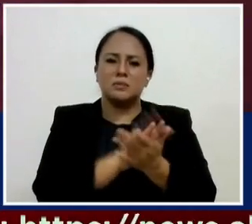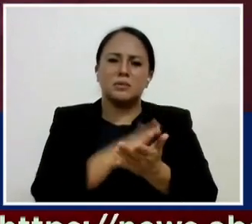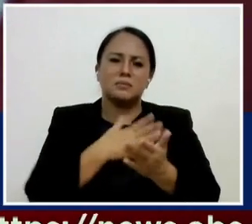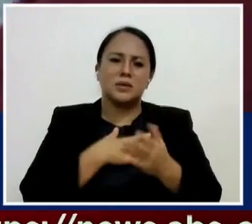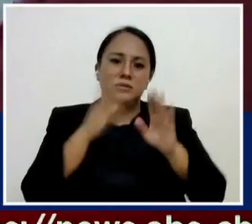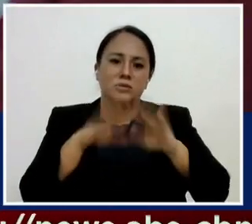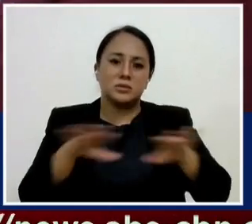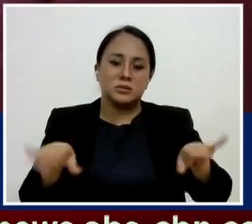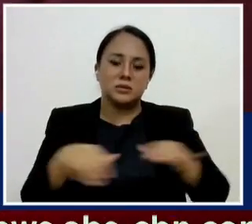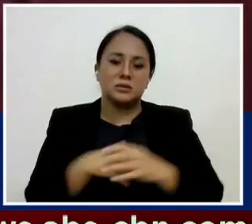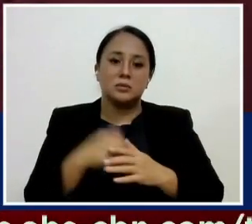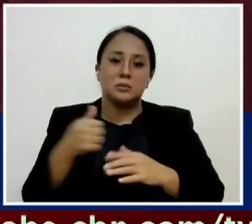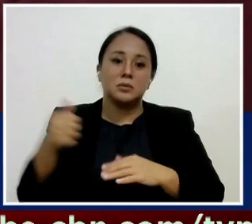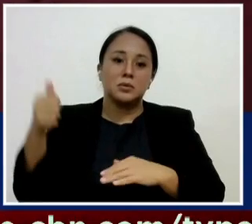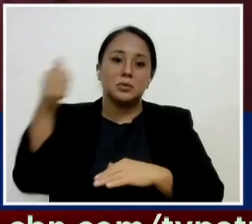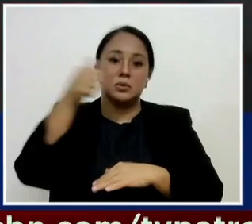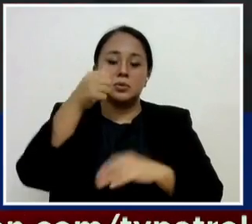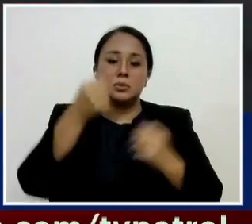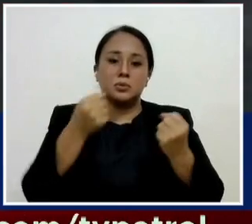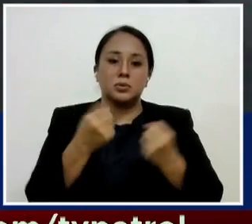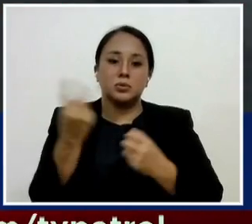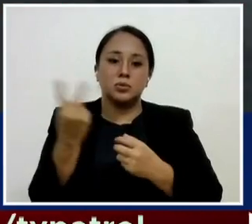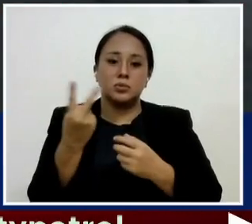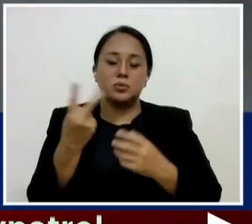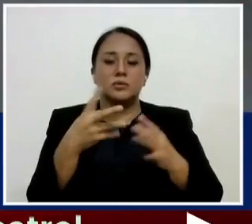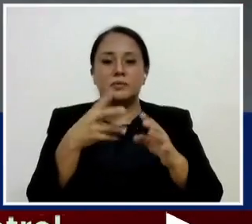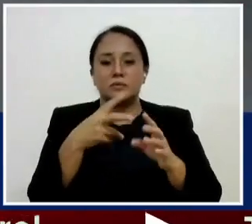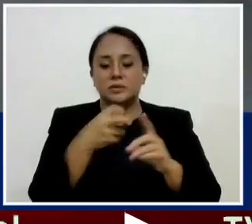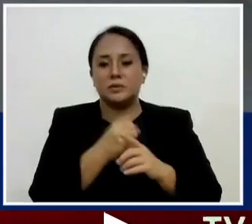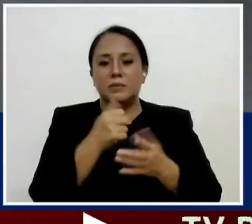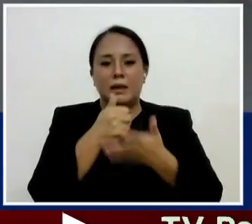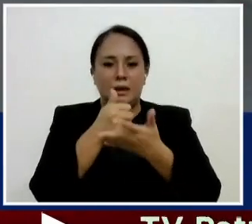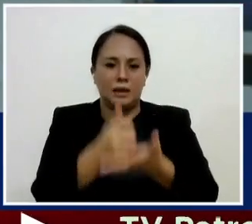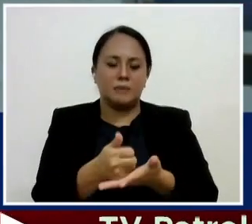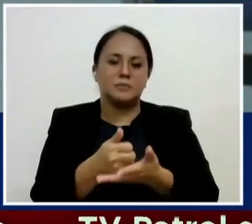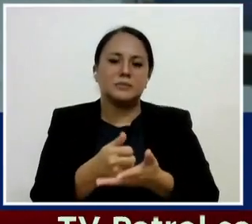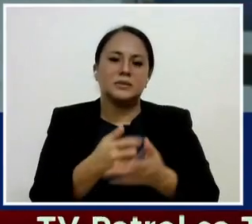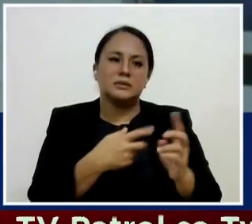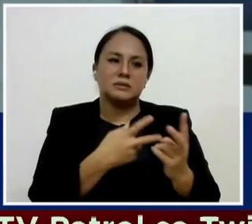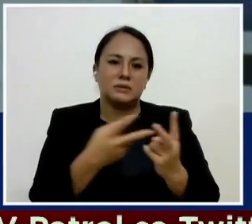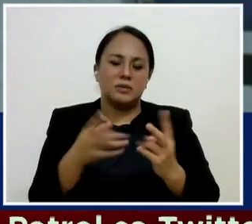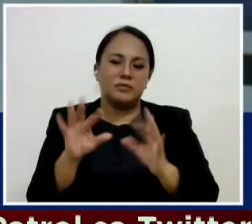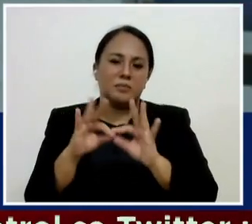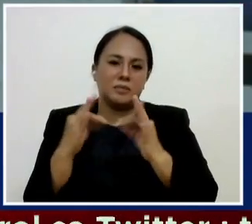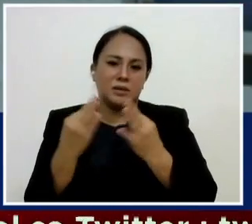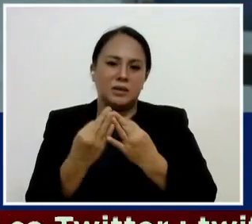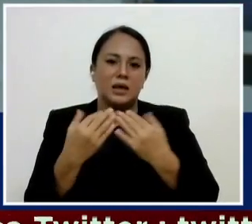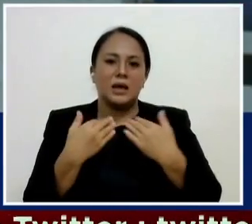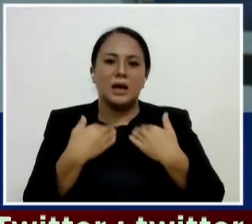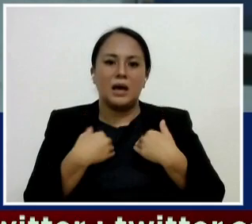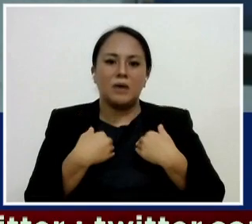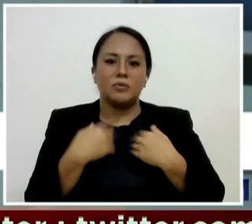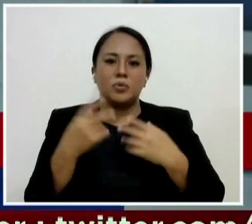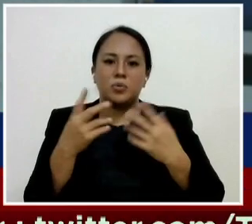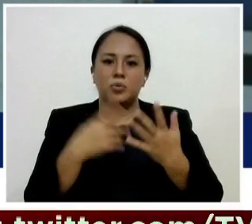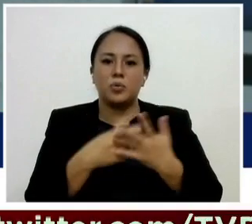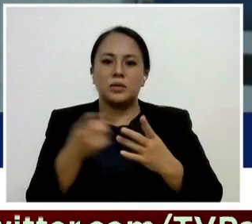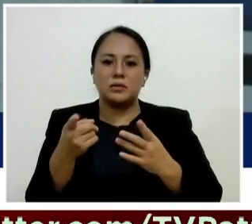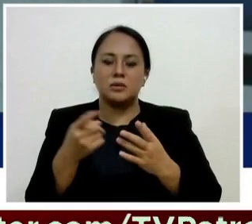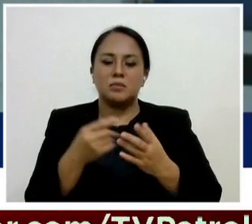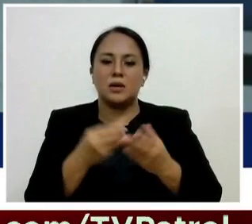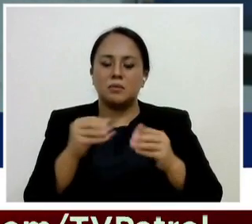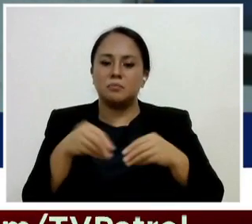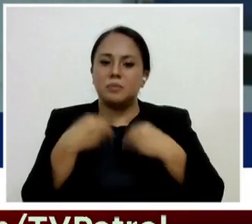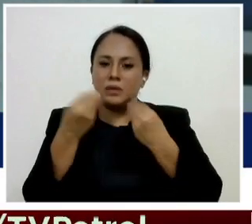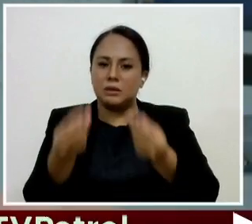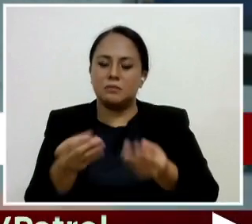ng pamunuan ang pinagtatrabahuan ng dalawang biktima ang tulong sa kanilang naulilang pamilya. Meron kaming mga kung ano what is due to them, ibibigay namin lahat